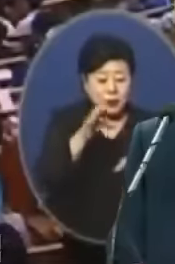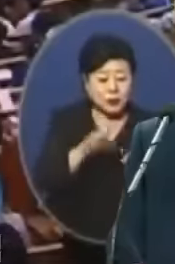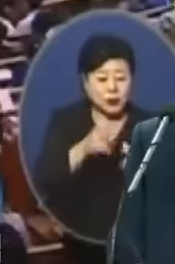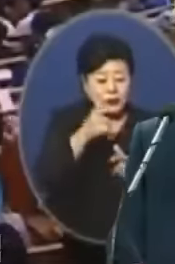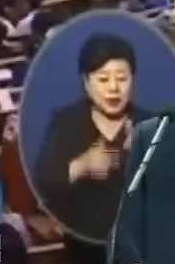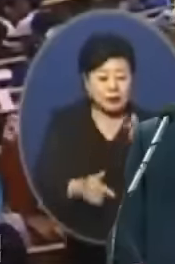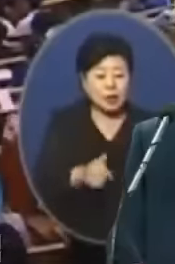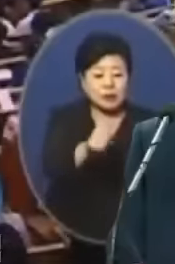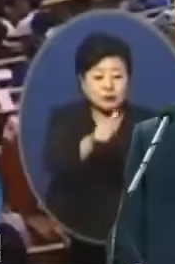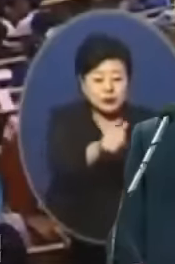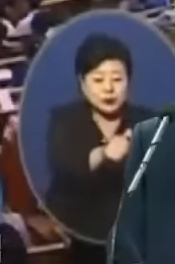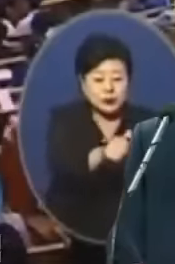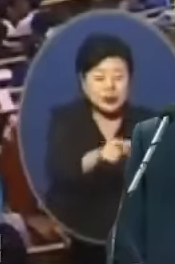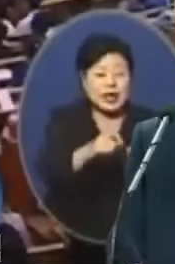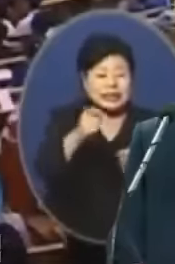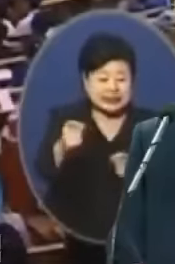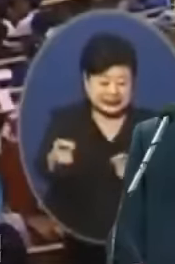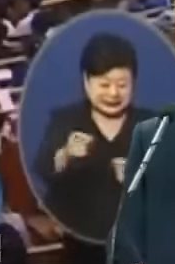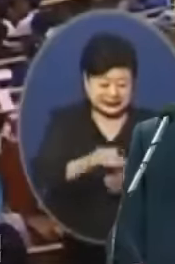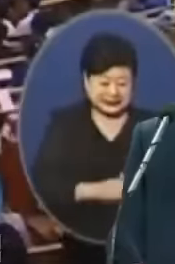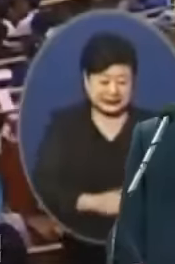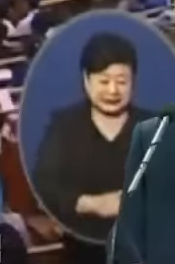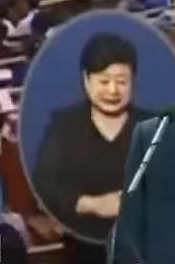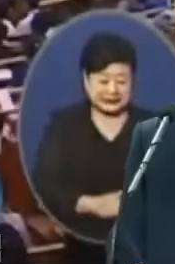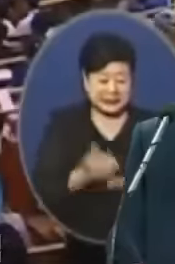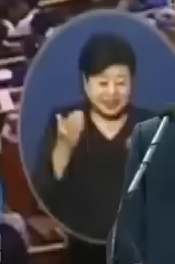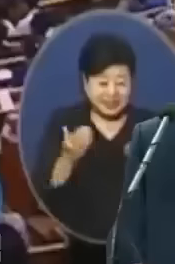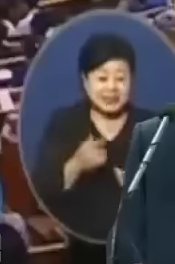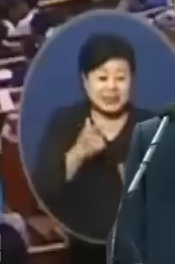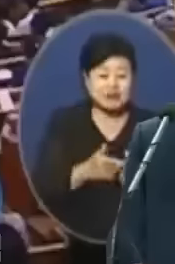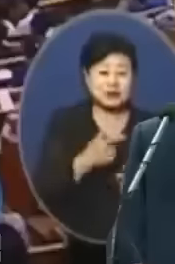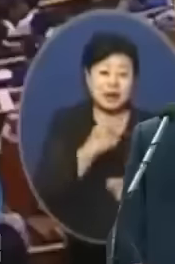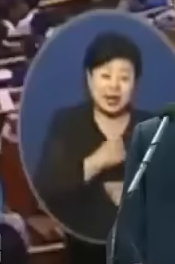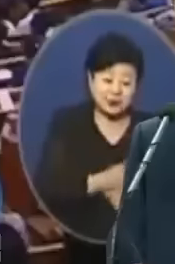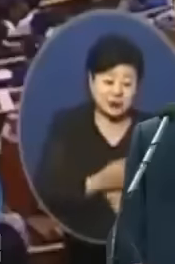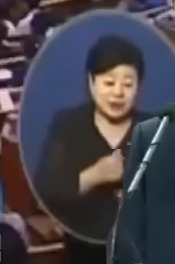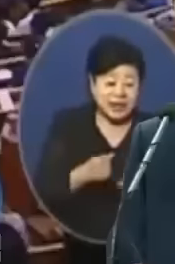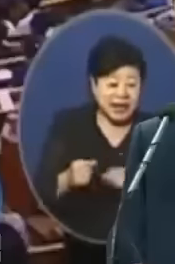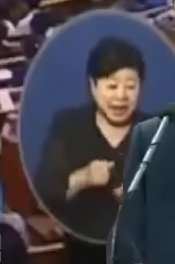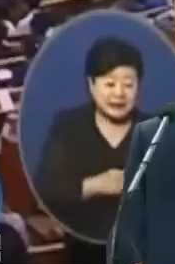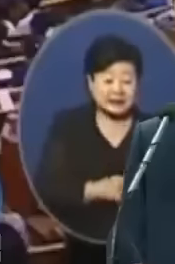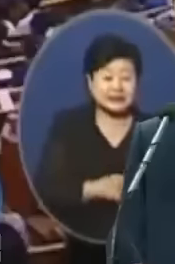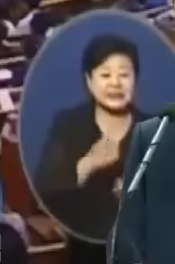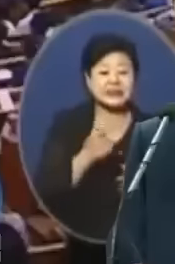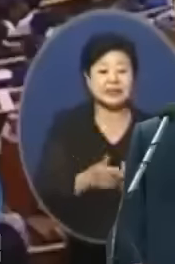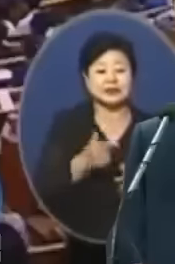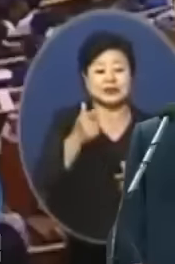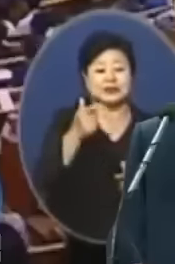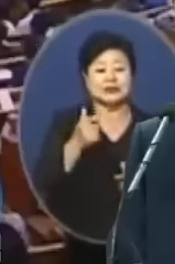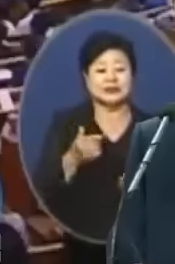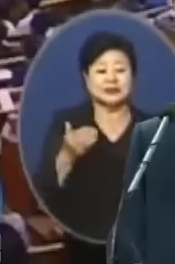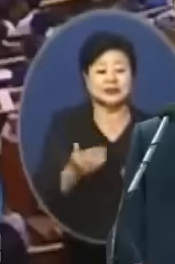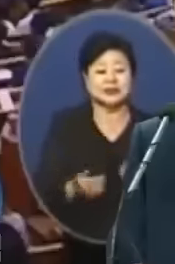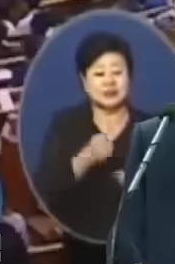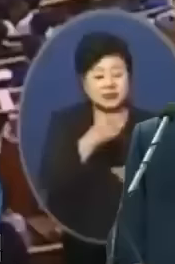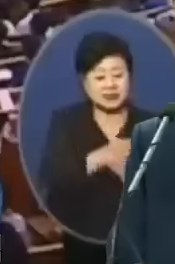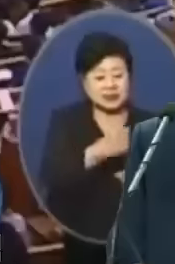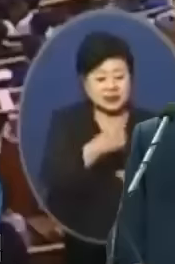우리는 거기에 붙어있는 가지인데, 일은 예수님이 하시는 것입니다. 일을 행하는 예수님, 그 일을